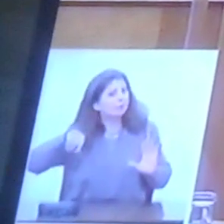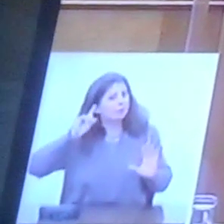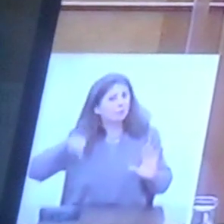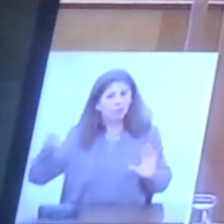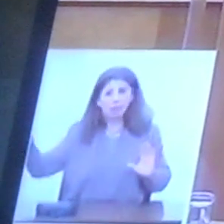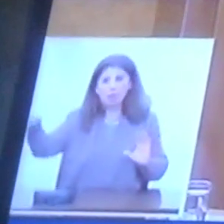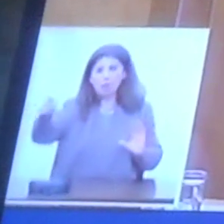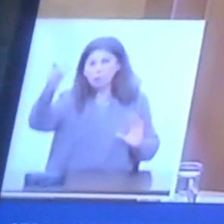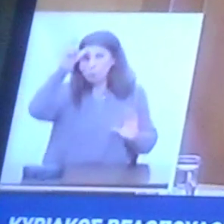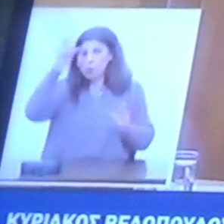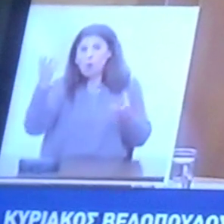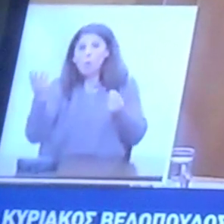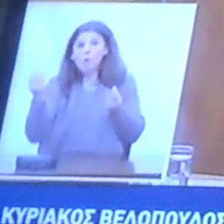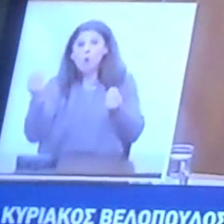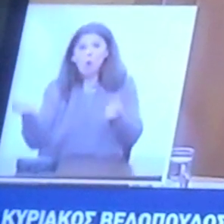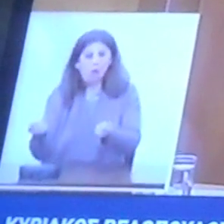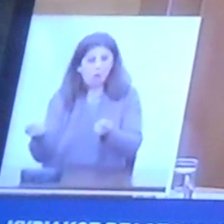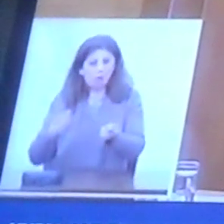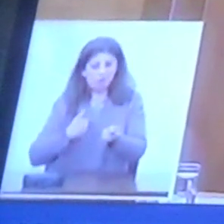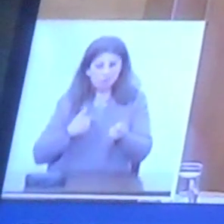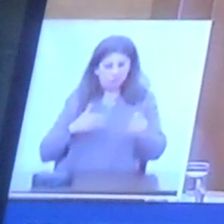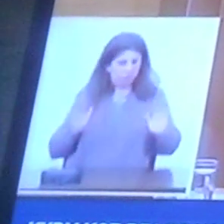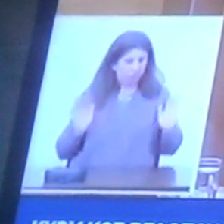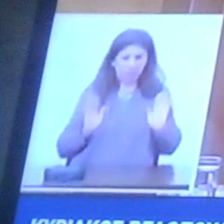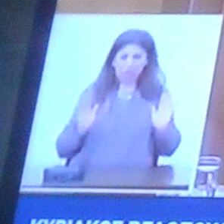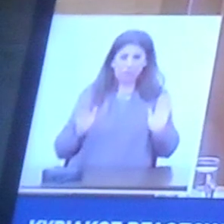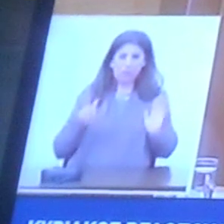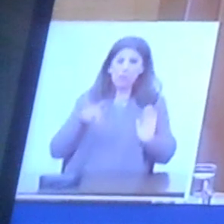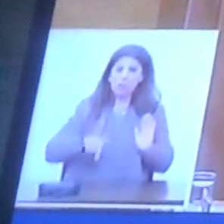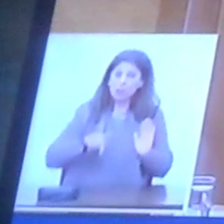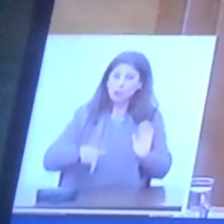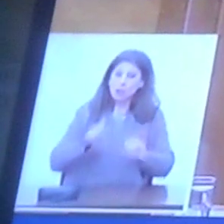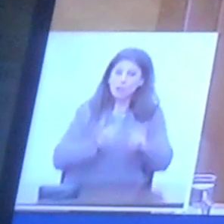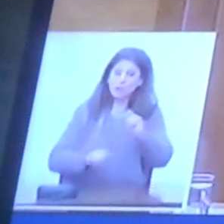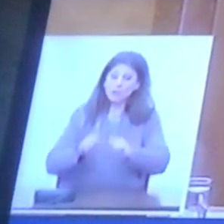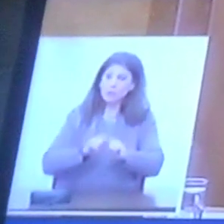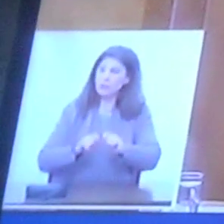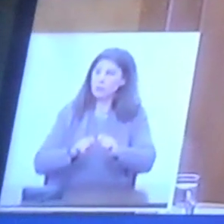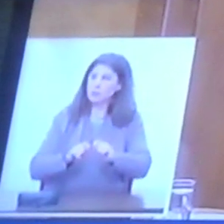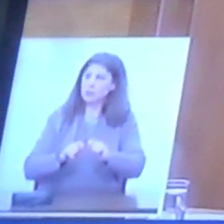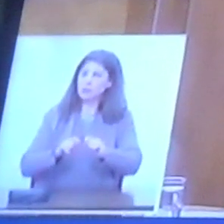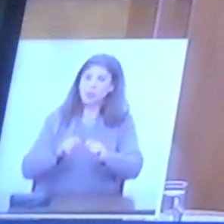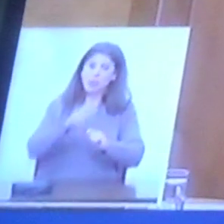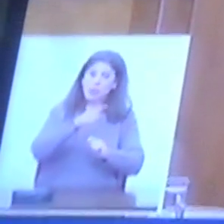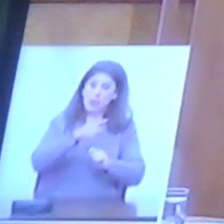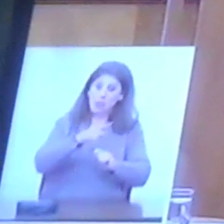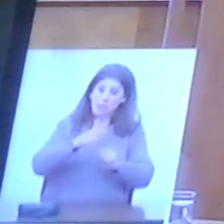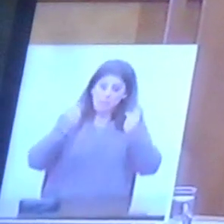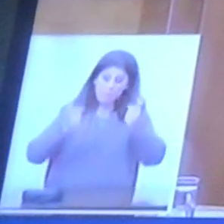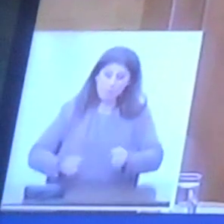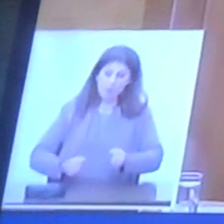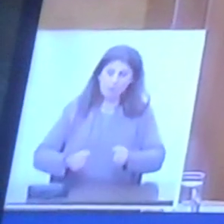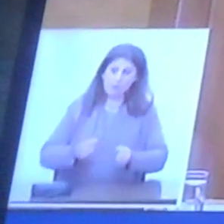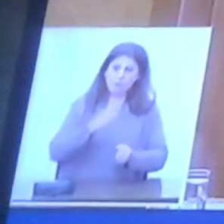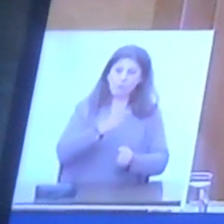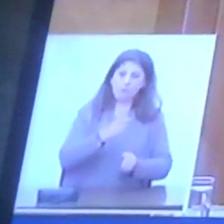τίποτα. Το δε χειρότερο απ' όλα είναι ότι οι Τούρκοι τώρα που μιλάμε στείλουν βάση στην Κύπρο. Στείλουν στο Λευκόνικο, στο Μπογκάζι και στα Καρπάσια